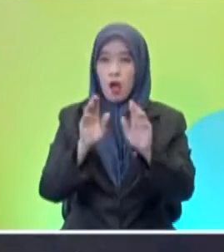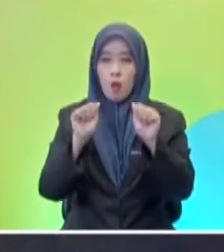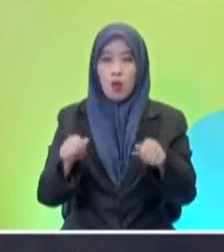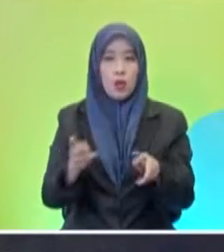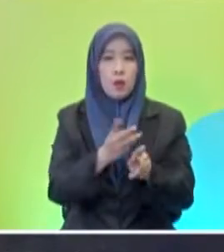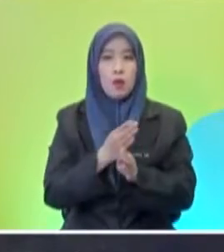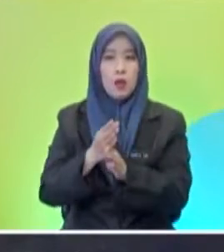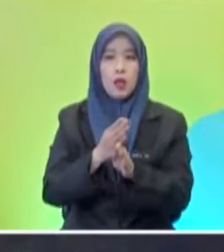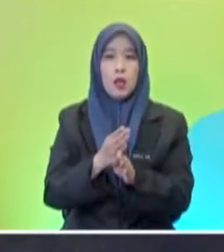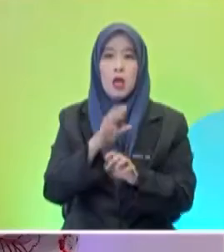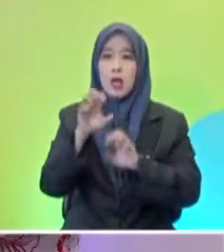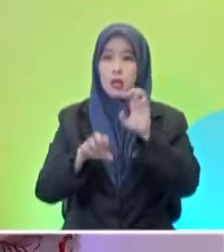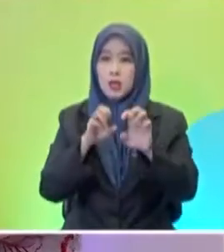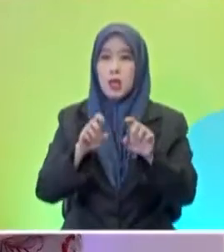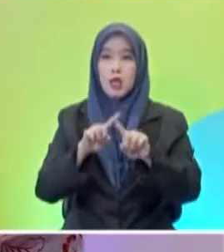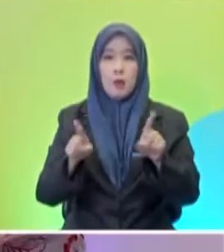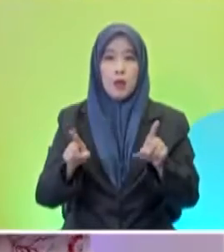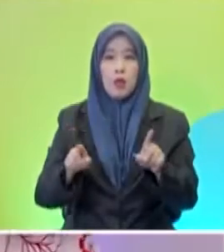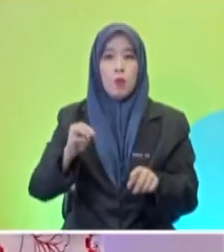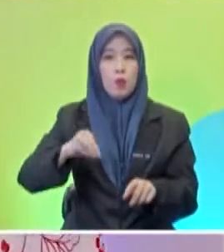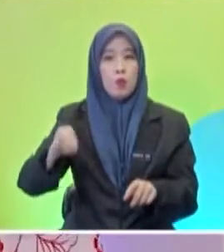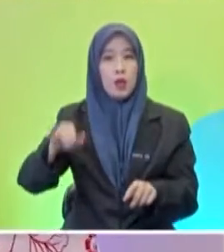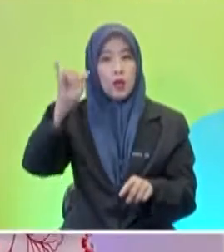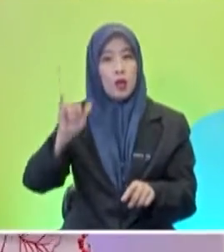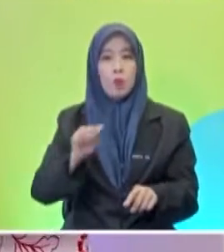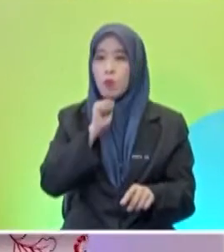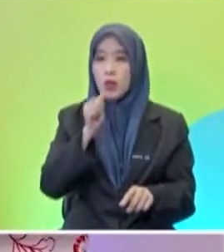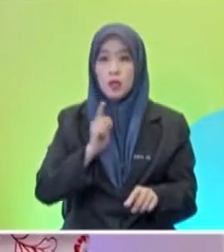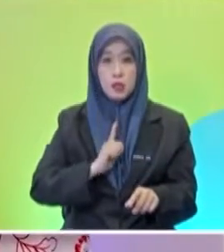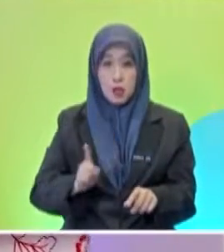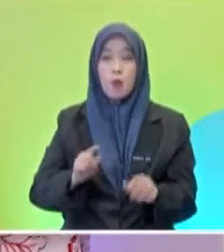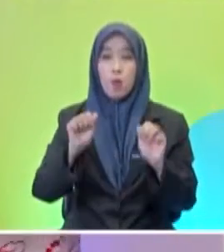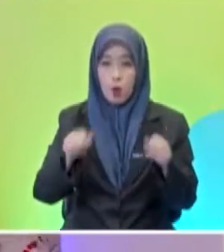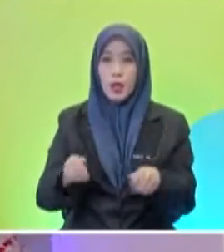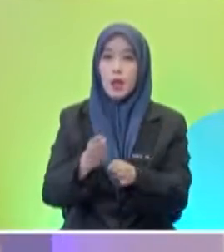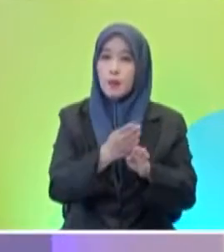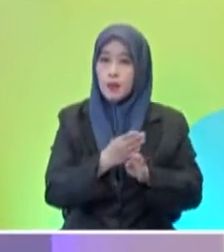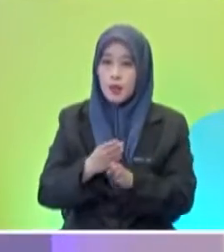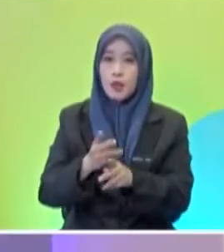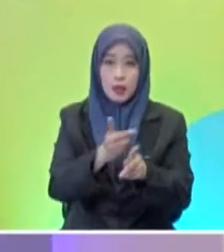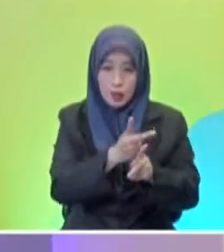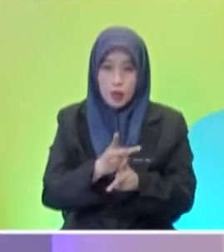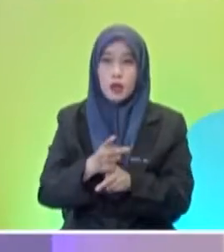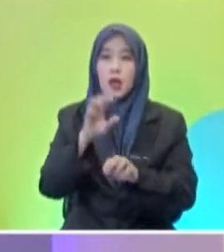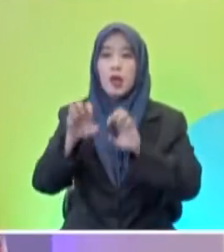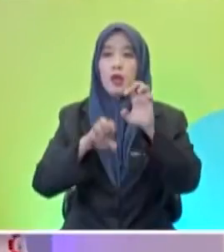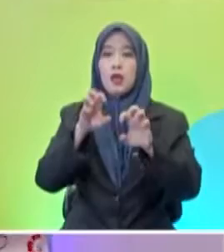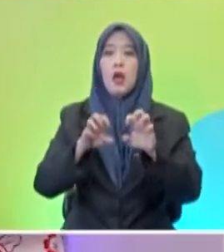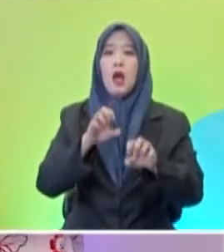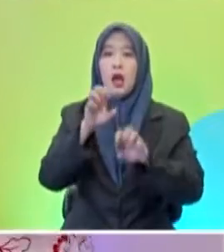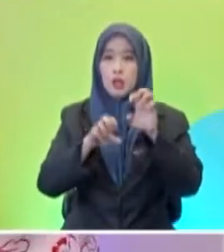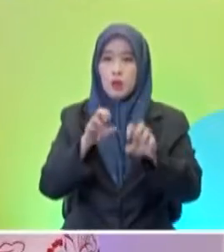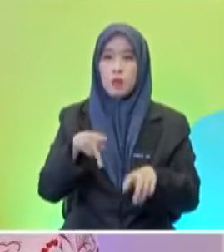Tetapi murid-murid yang bukan beragama Islam boleh bela anjing. Anjing pun ialah haiwan